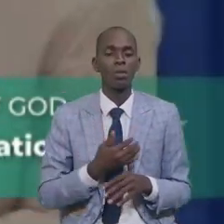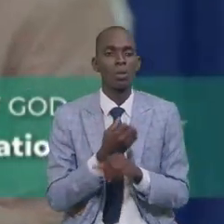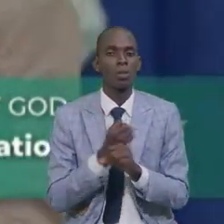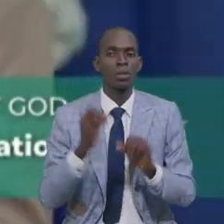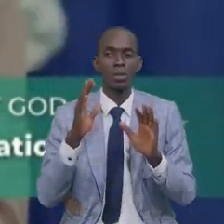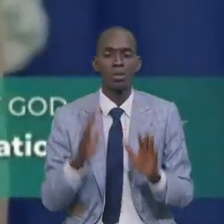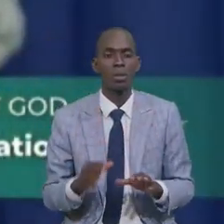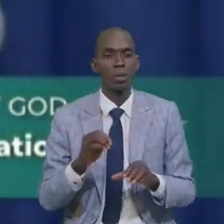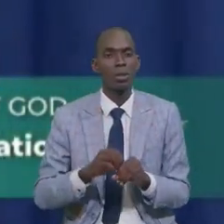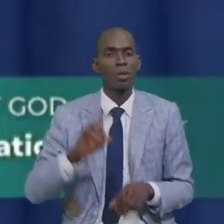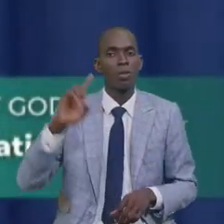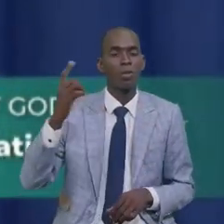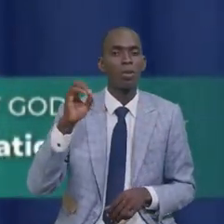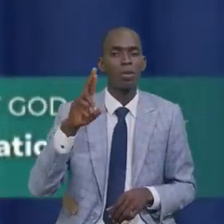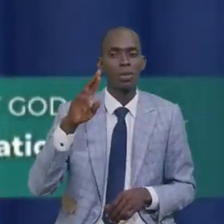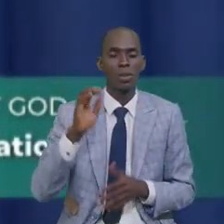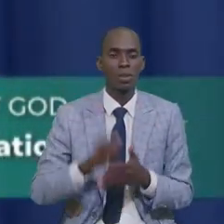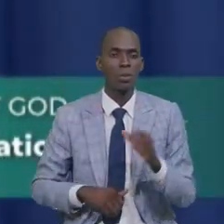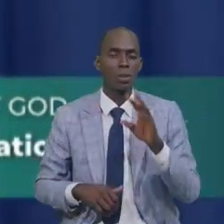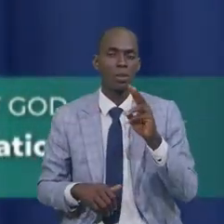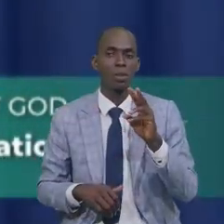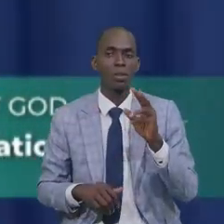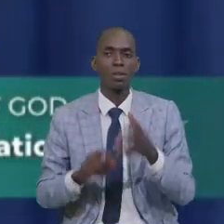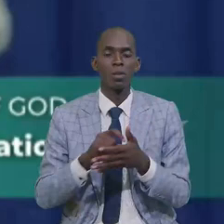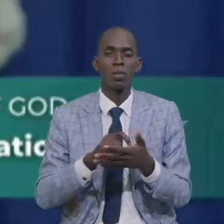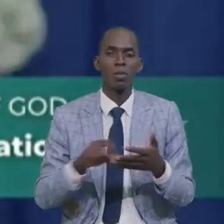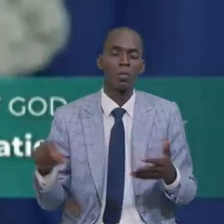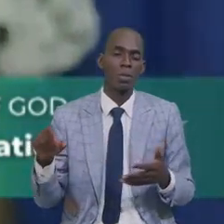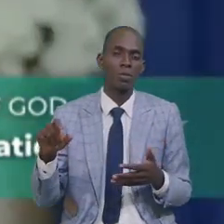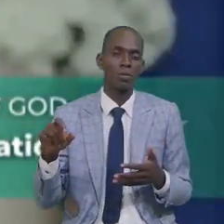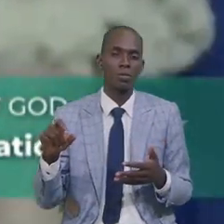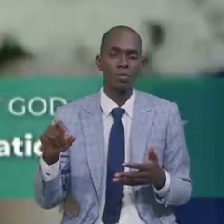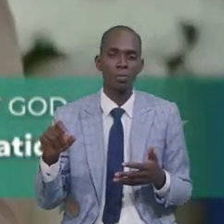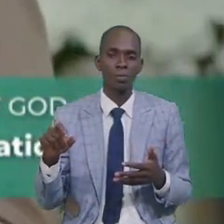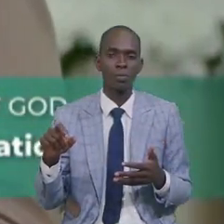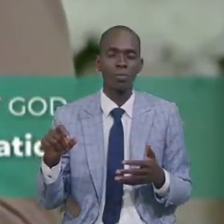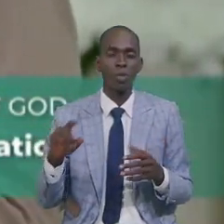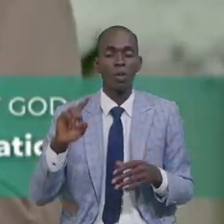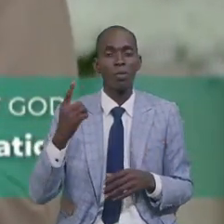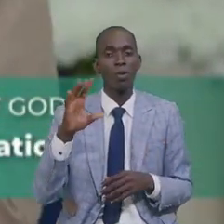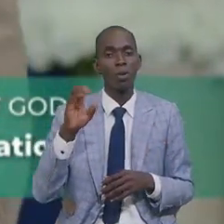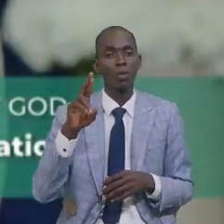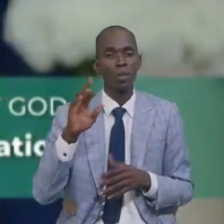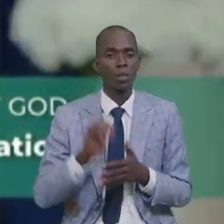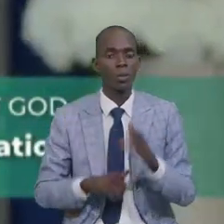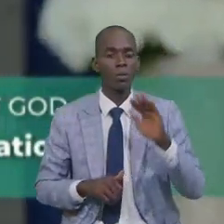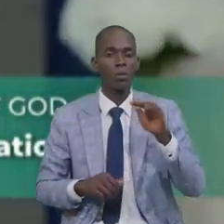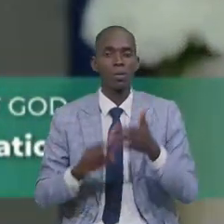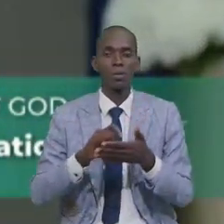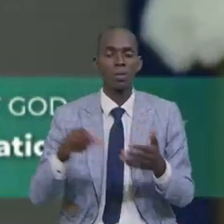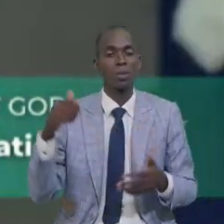Serviteur de Dieu. En 1 Corinthiens chapitre 15, verset 10. 1 Corinthiens 15,